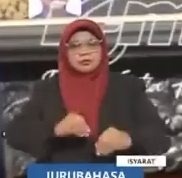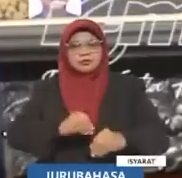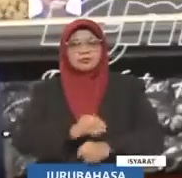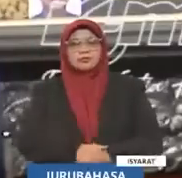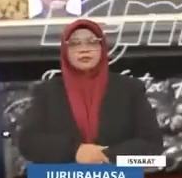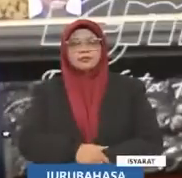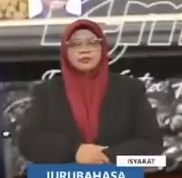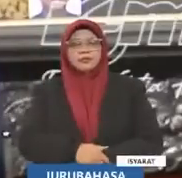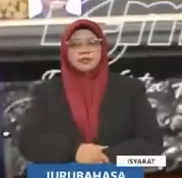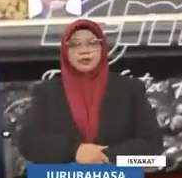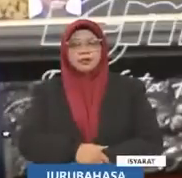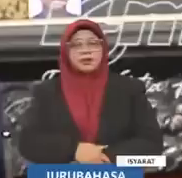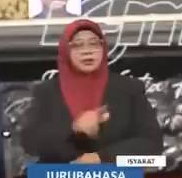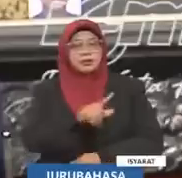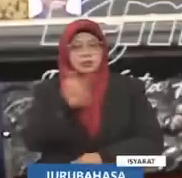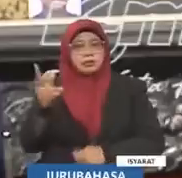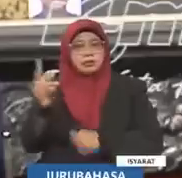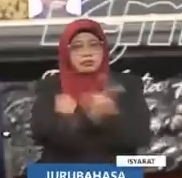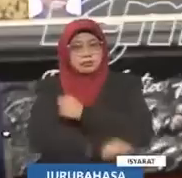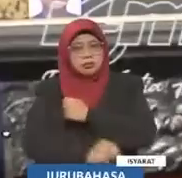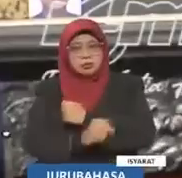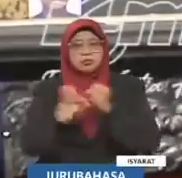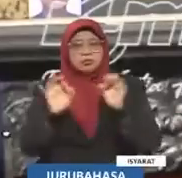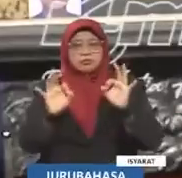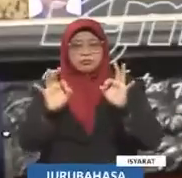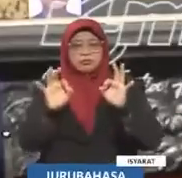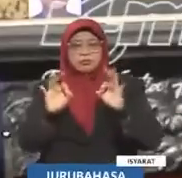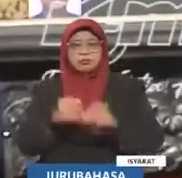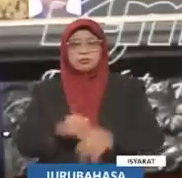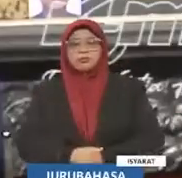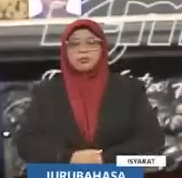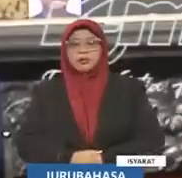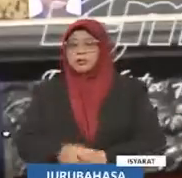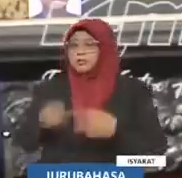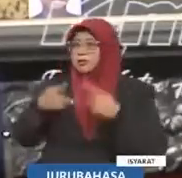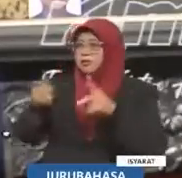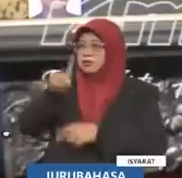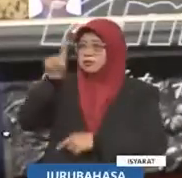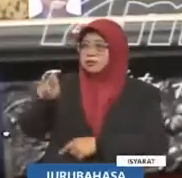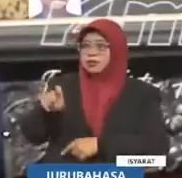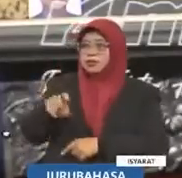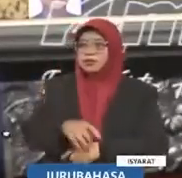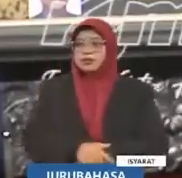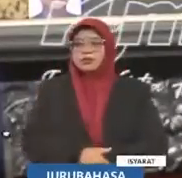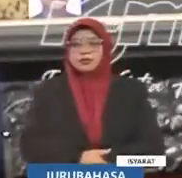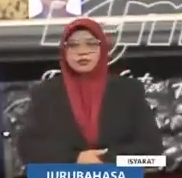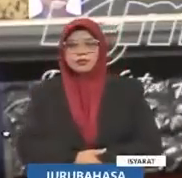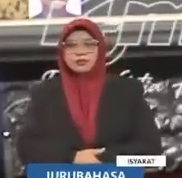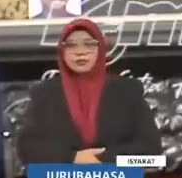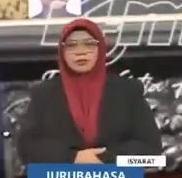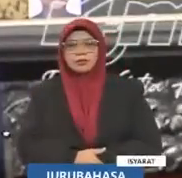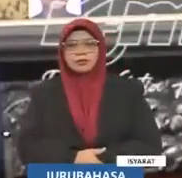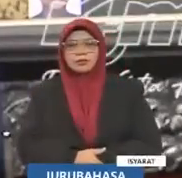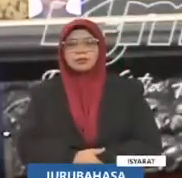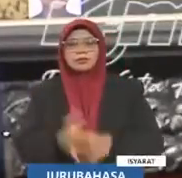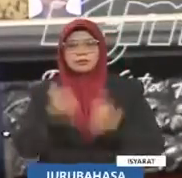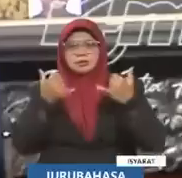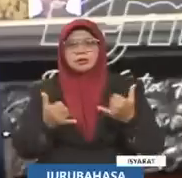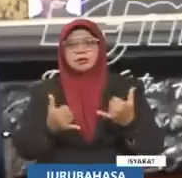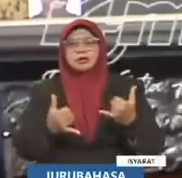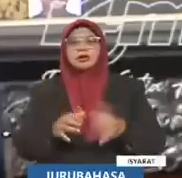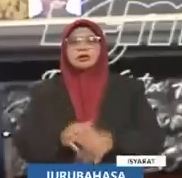berbanding dengan negeri-negeri lain kita Mahir uang sama bertanya menentu lu mungkin Saya tidak paham kemudian